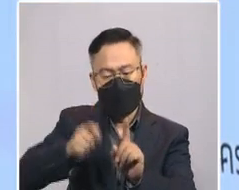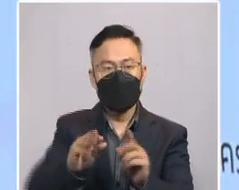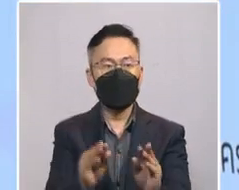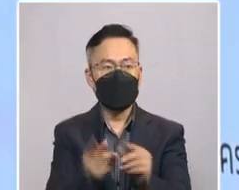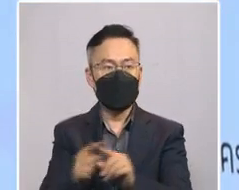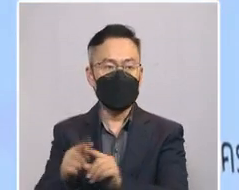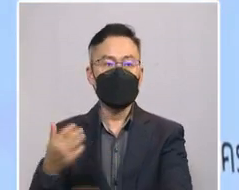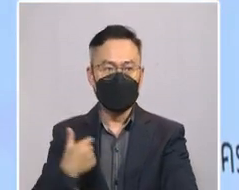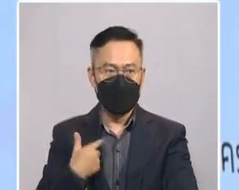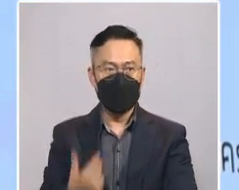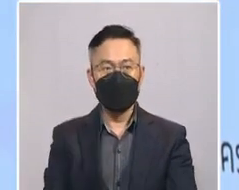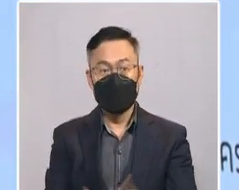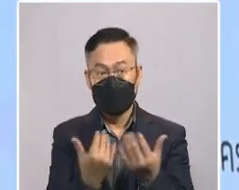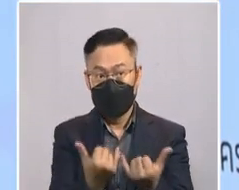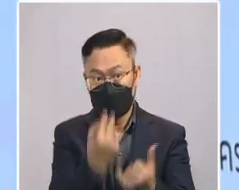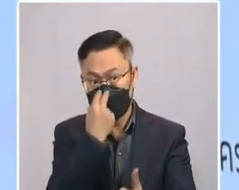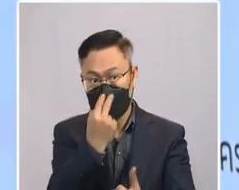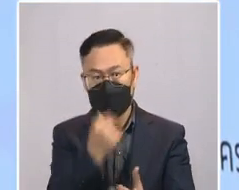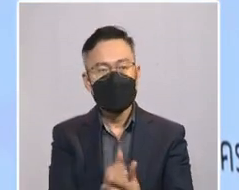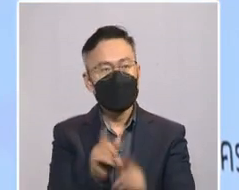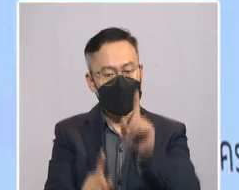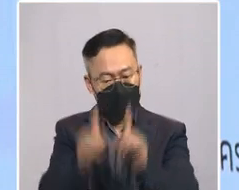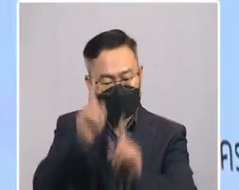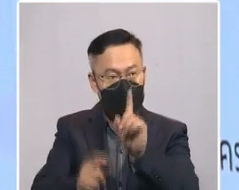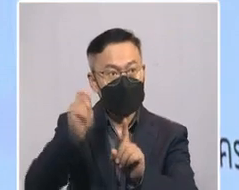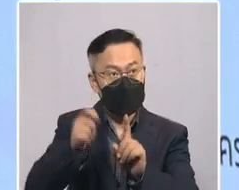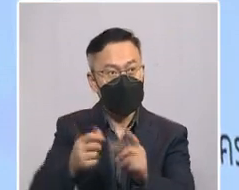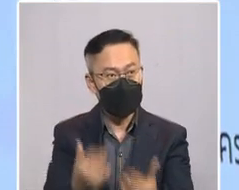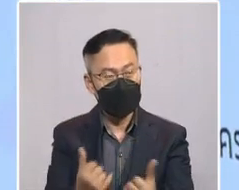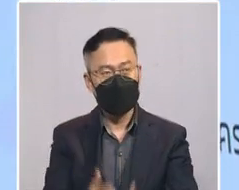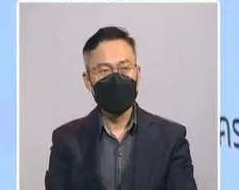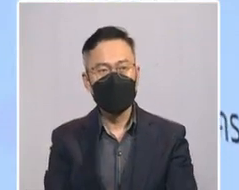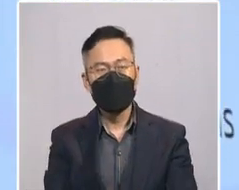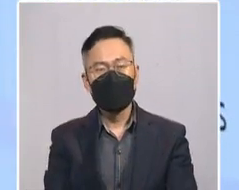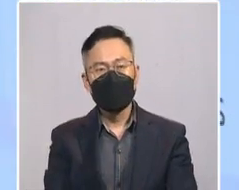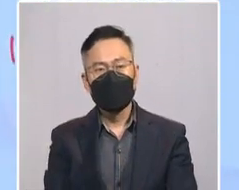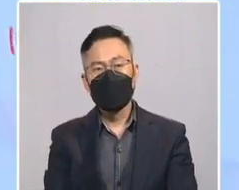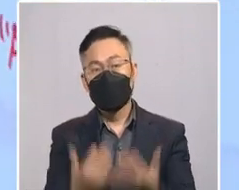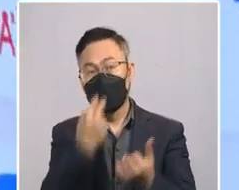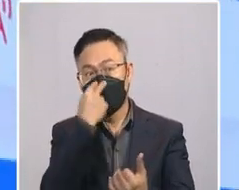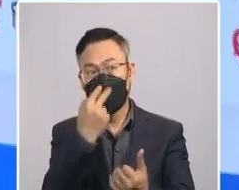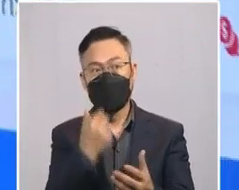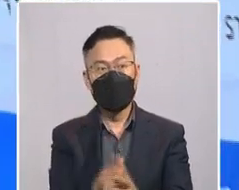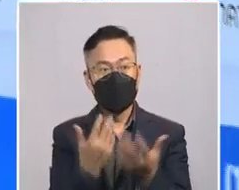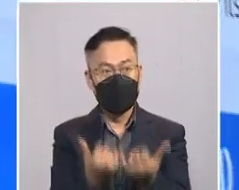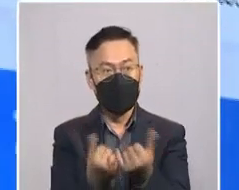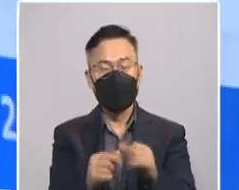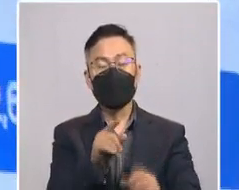ส่วนภาพที่คุณผู้ชมเห็นอยู่นี้ก็คือเป็นภาพการประมูลจากจอสดๆนะคะอย่างตัวเลขที่เห็นก็คือขึ้น